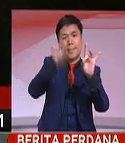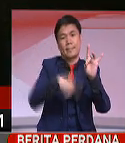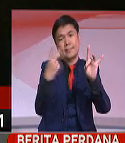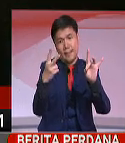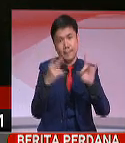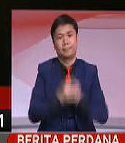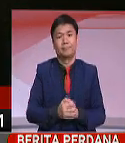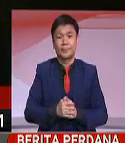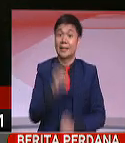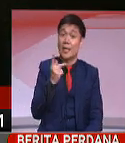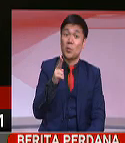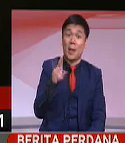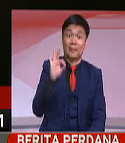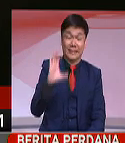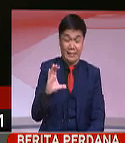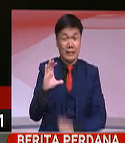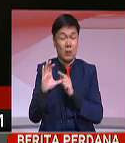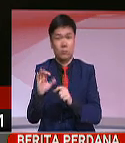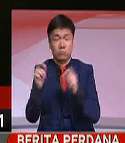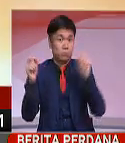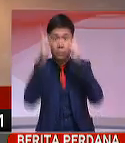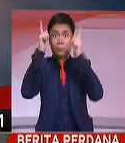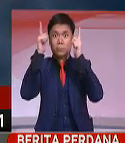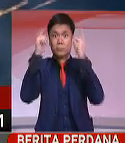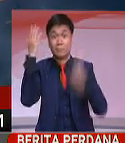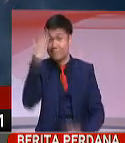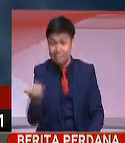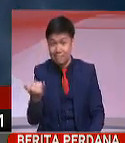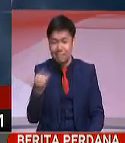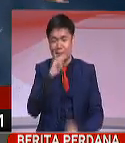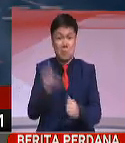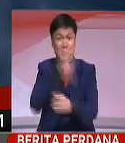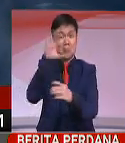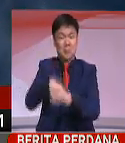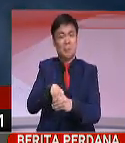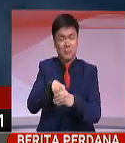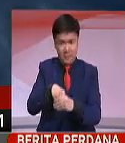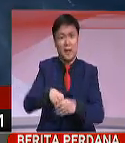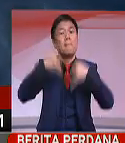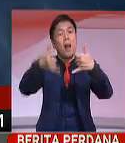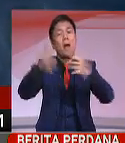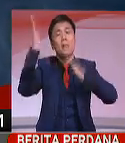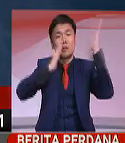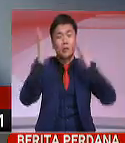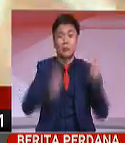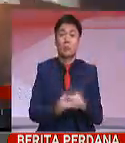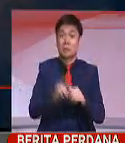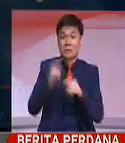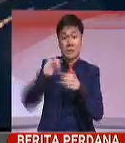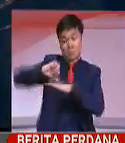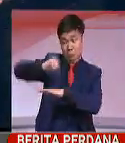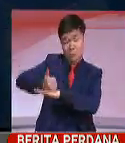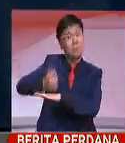hosseini kayu FC turun membawa kejutan apabila buat pertama kalinya layak ke film Malaysia selepas tiga tahun itu